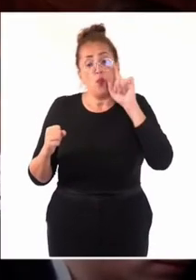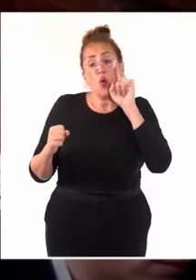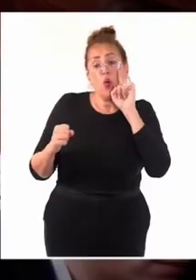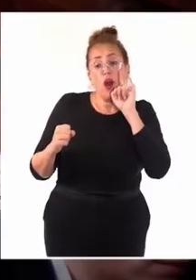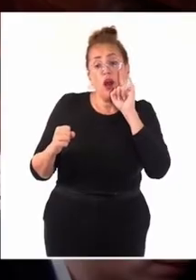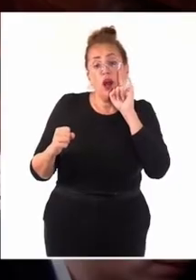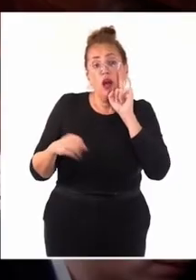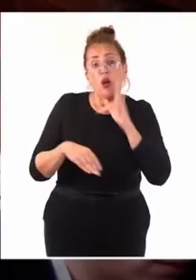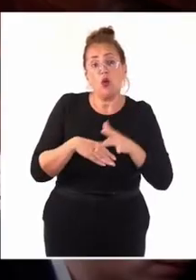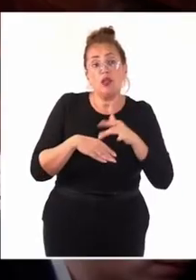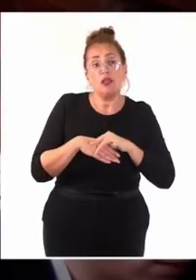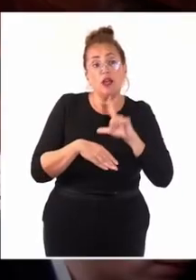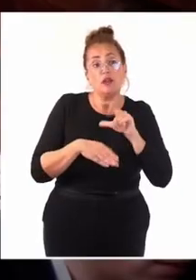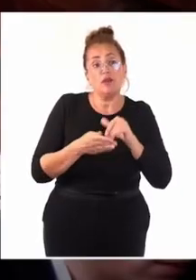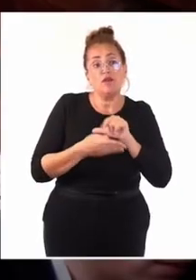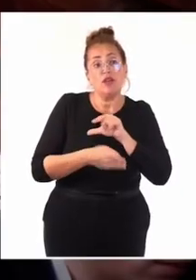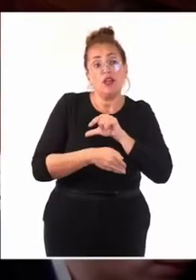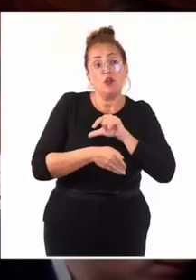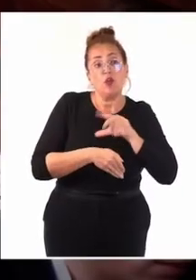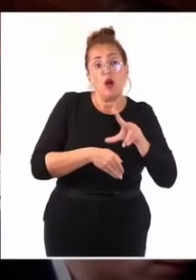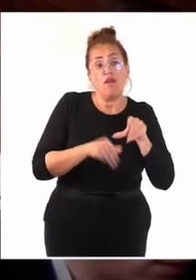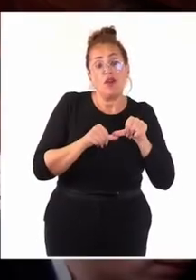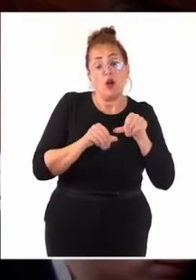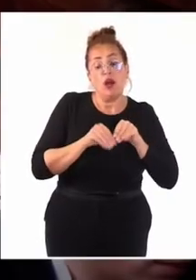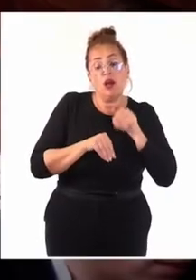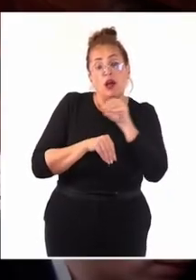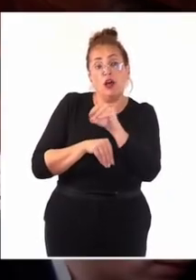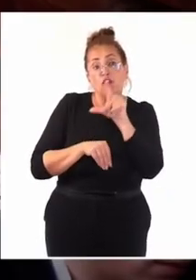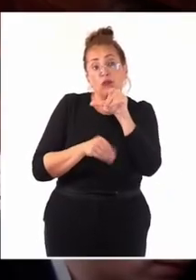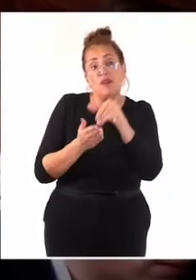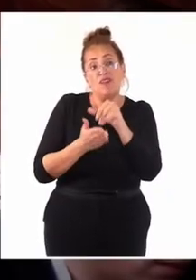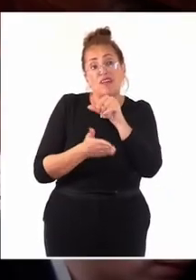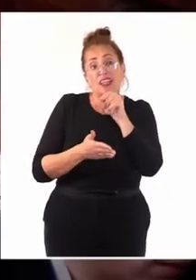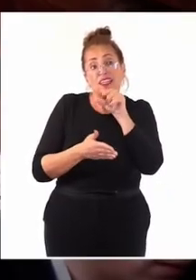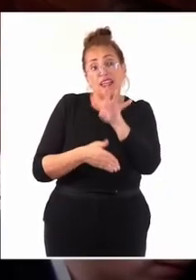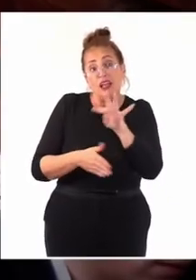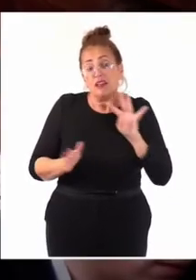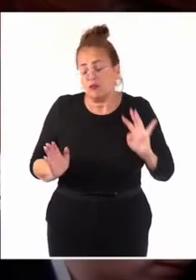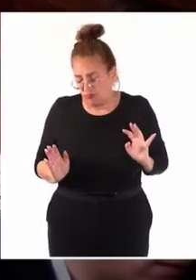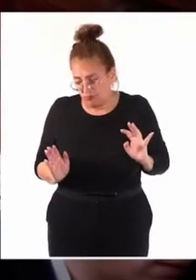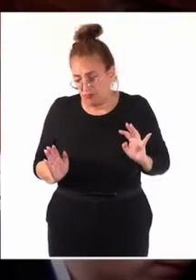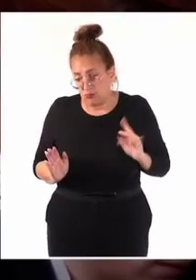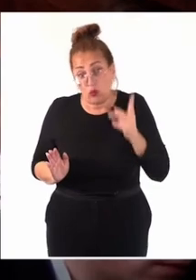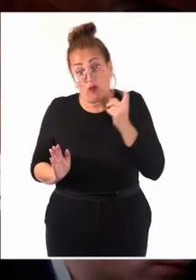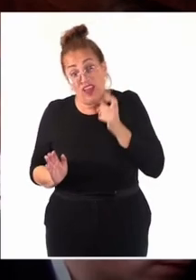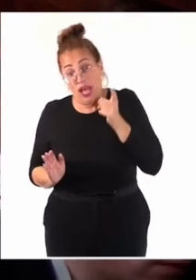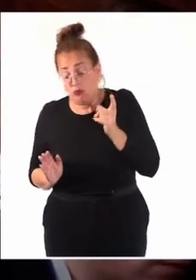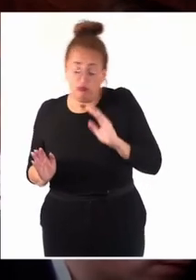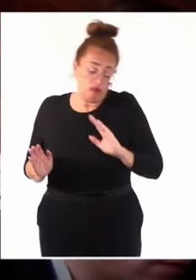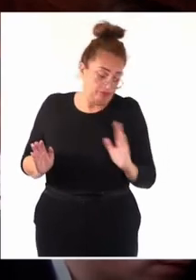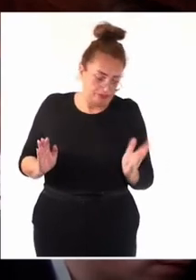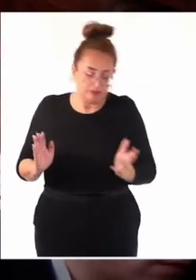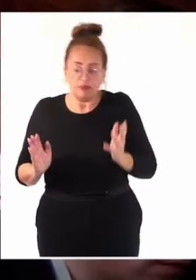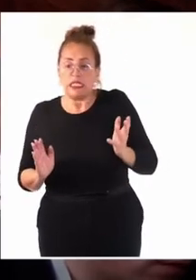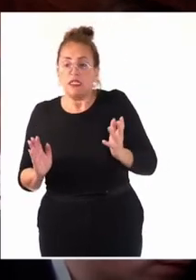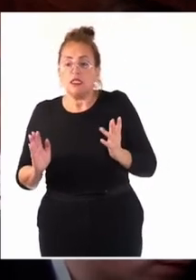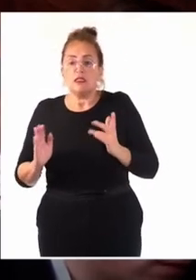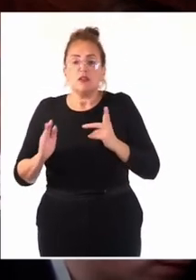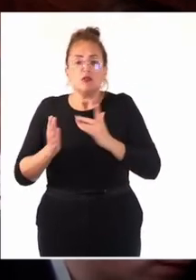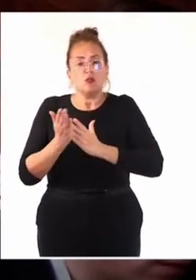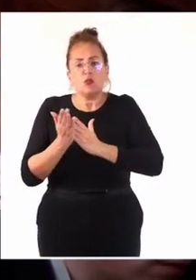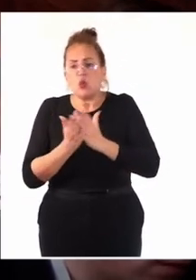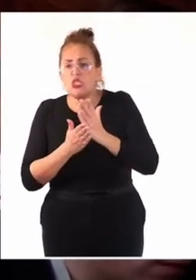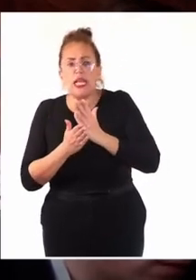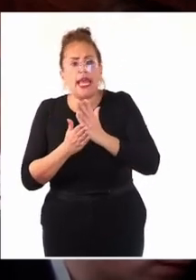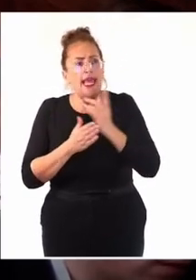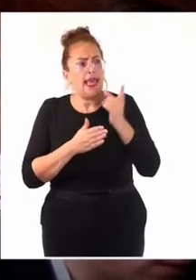retard de 2023. On constate également que les projets que vous présentez correspondent très